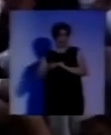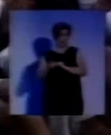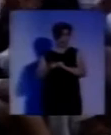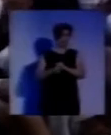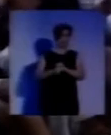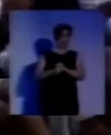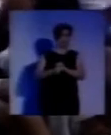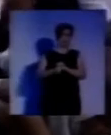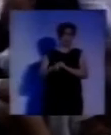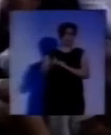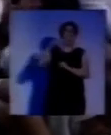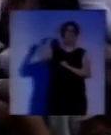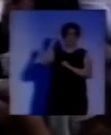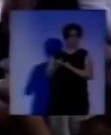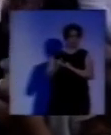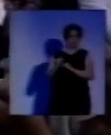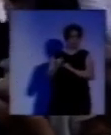βρούμε.